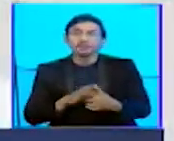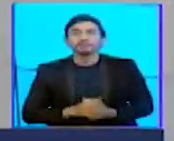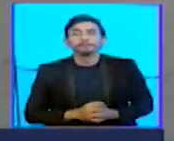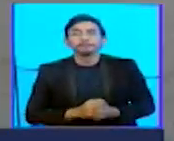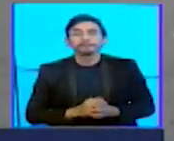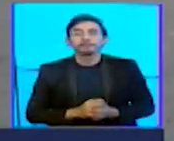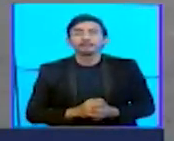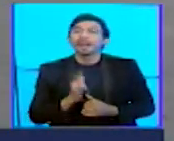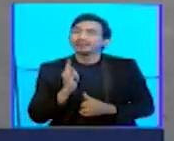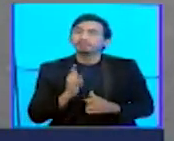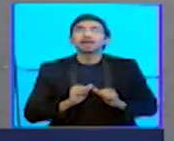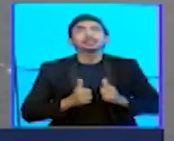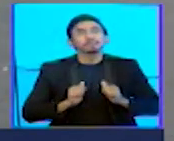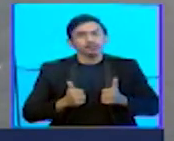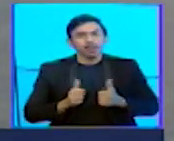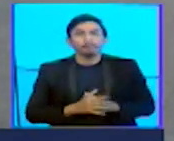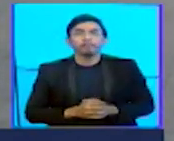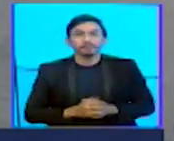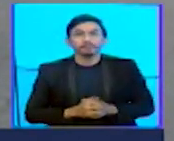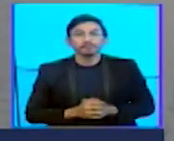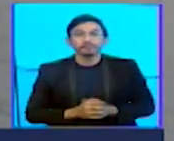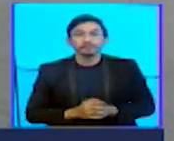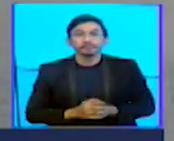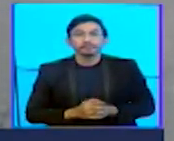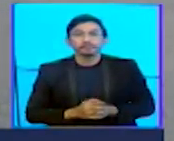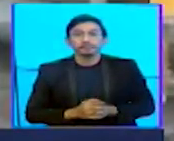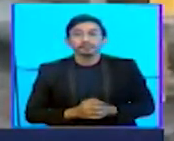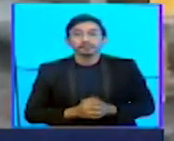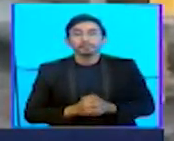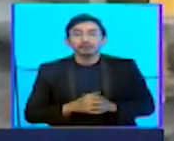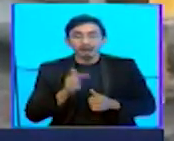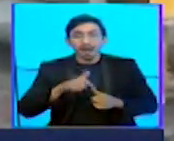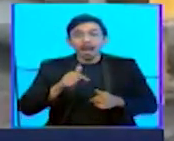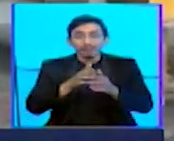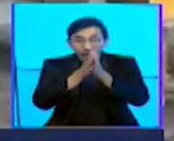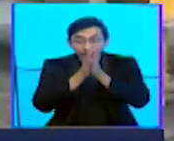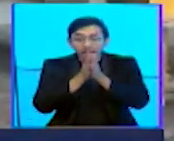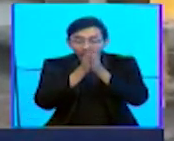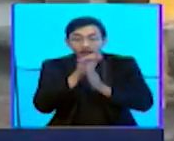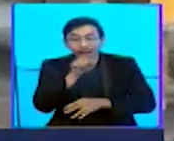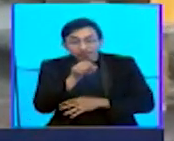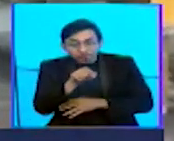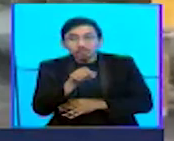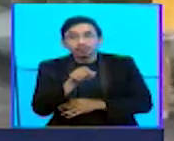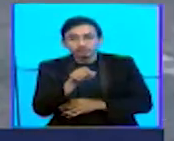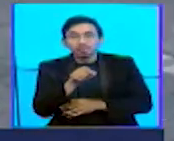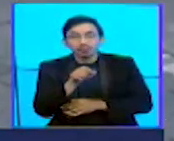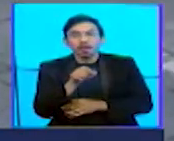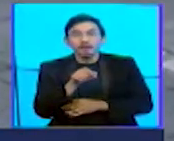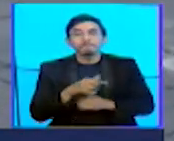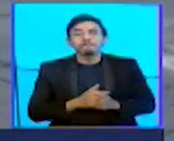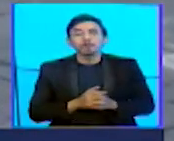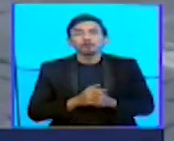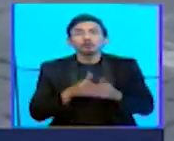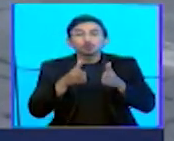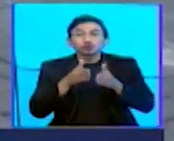tetap standby. Pada Nyepi di tengah pandemi saat ini, Majelis Madya Desa Adat Kabupaten Badung Bali secara khusus mengimbau setiap